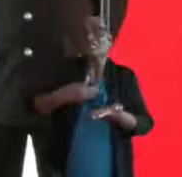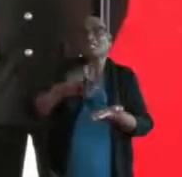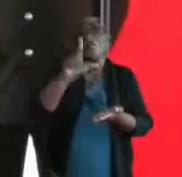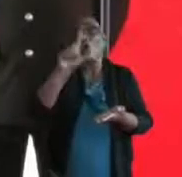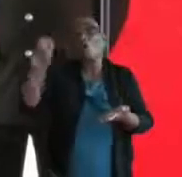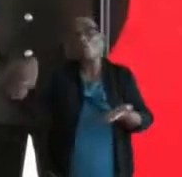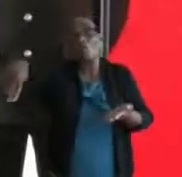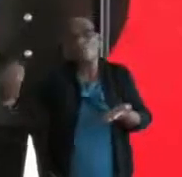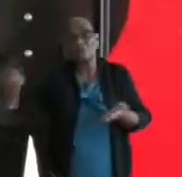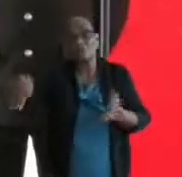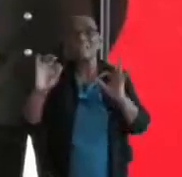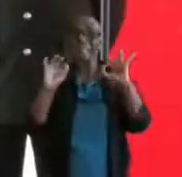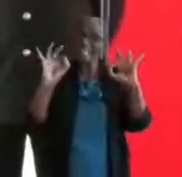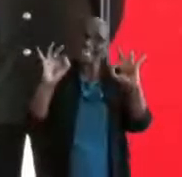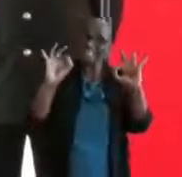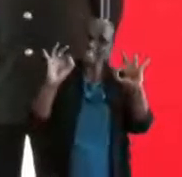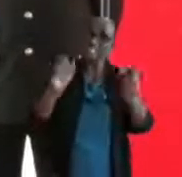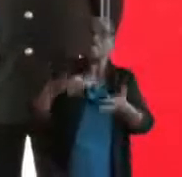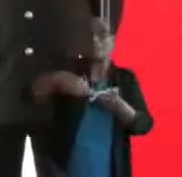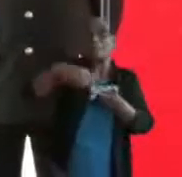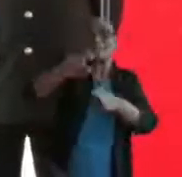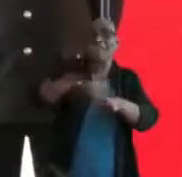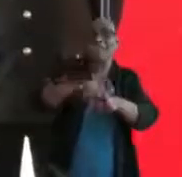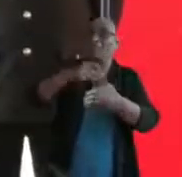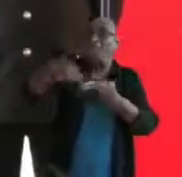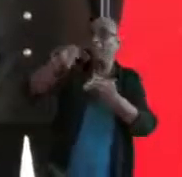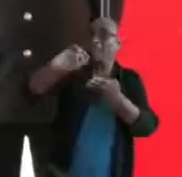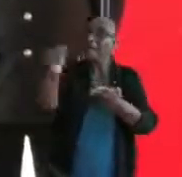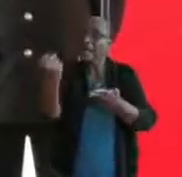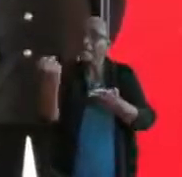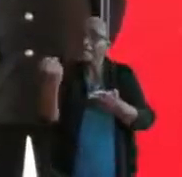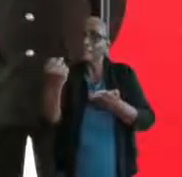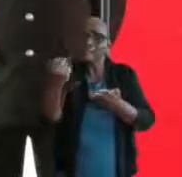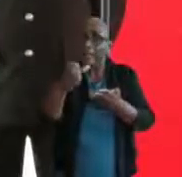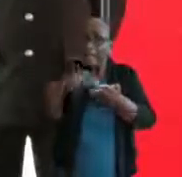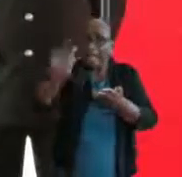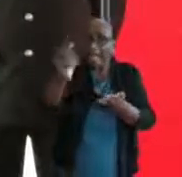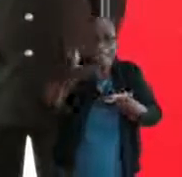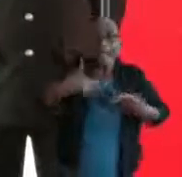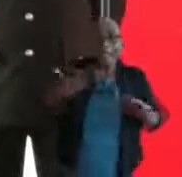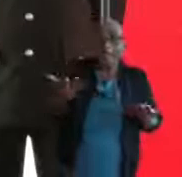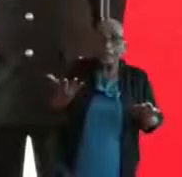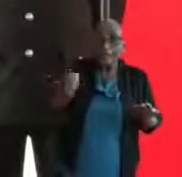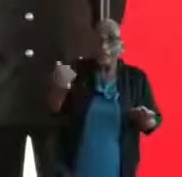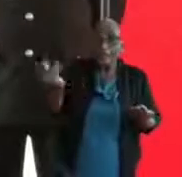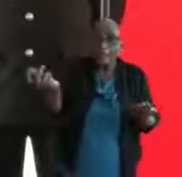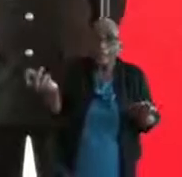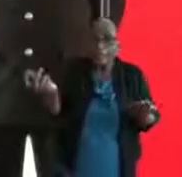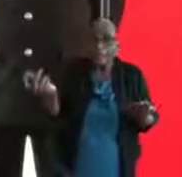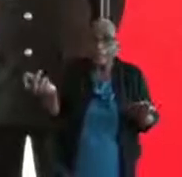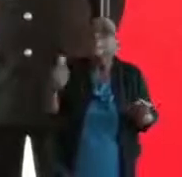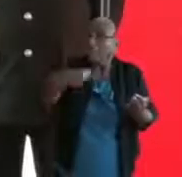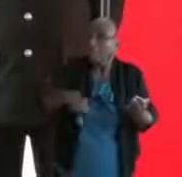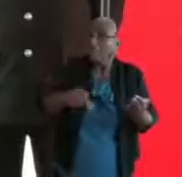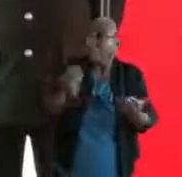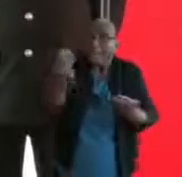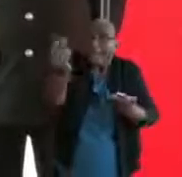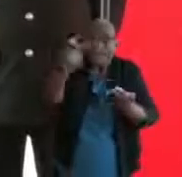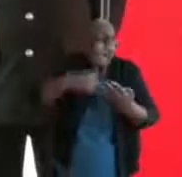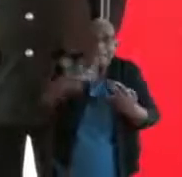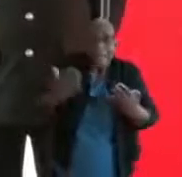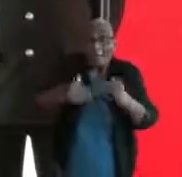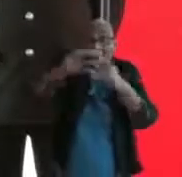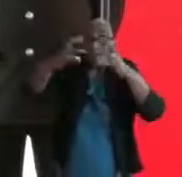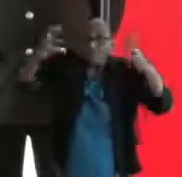essentiële diensten op tijd kunnen betalen niet omdat er geen geld is en ik benadruk dat niet omdat